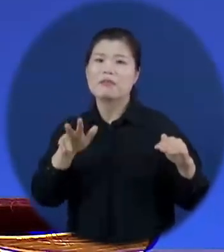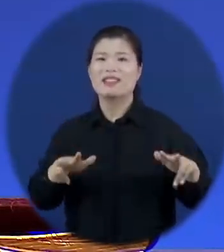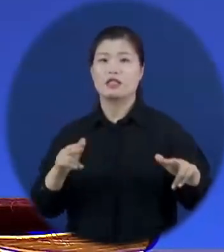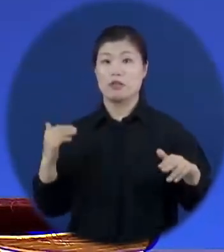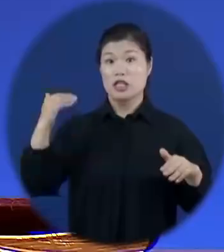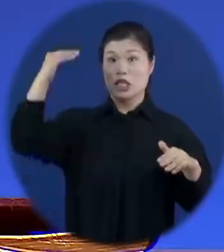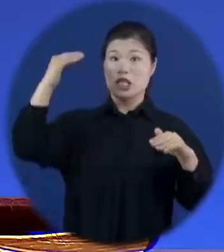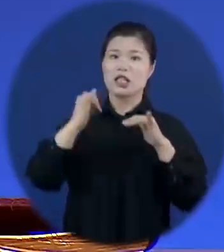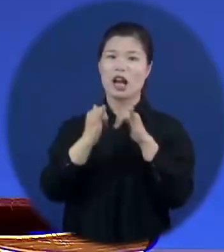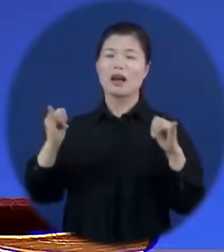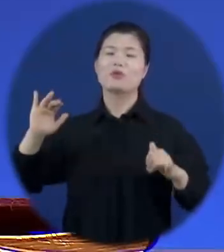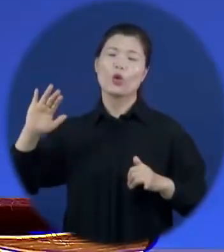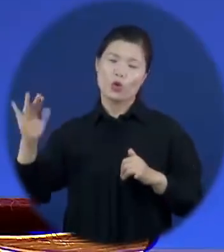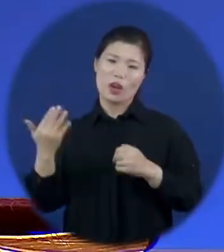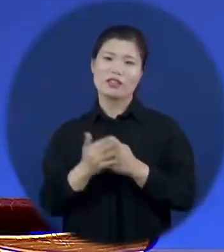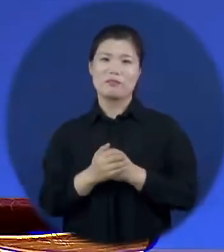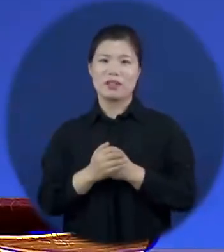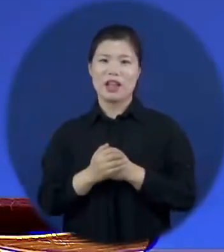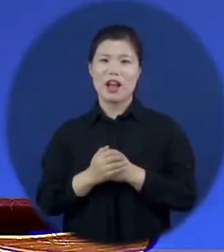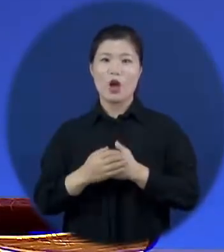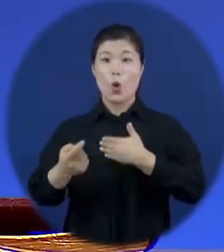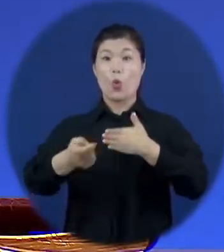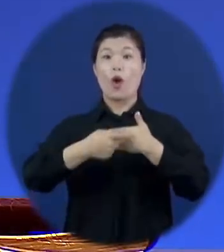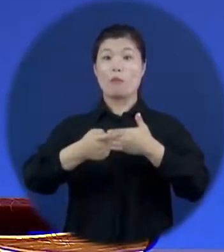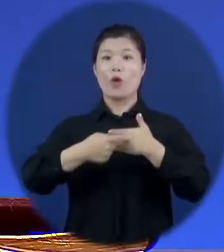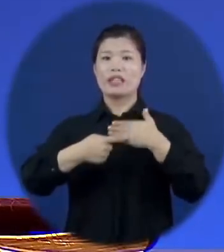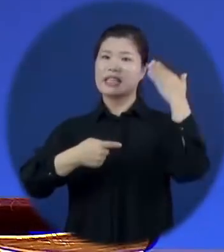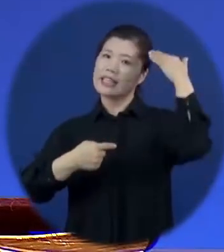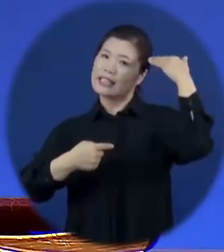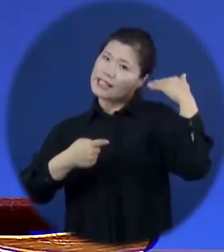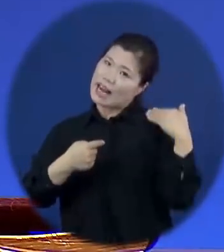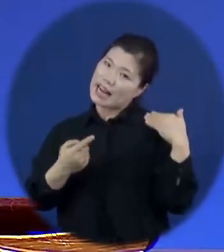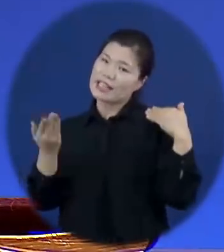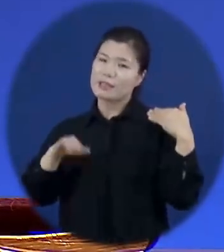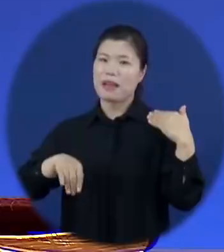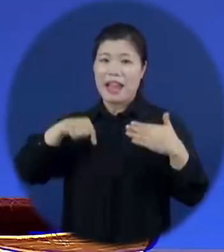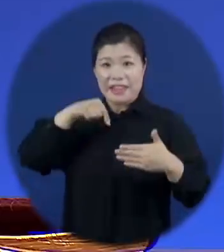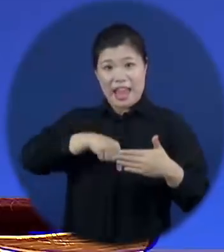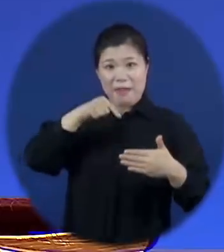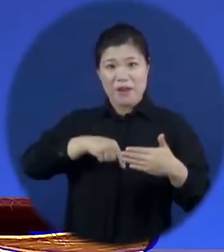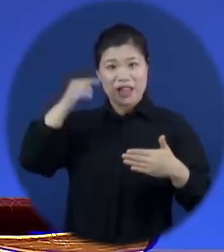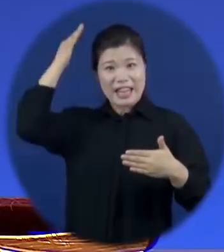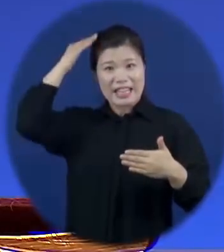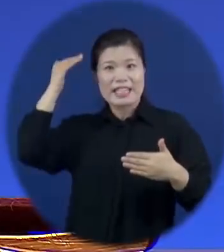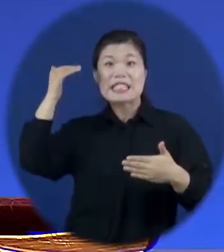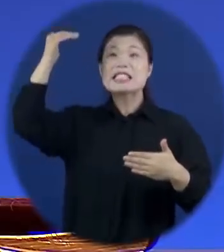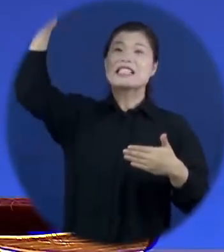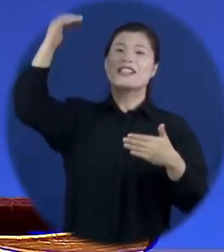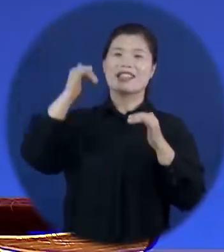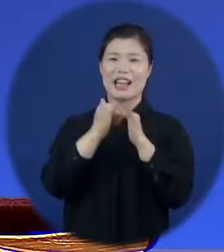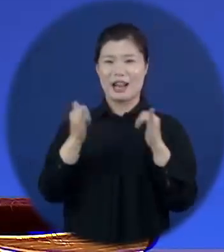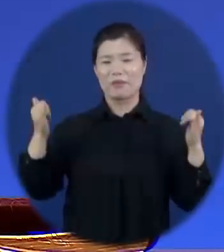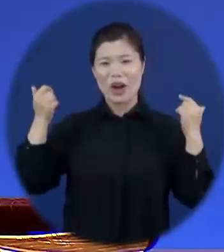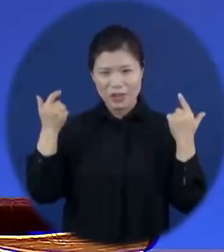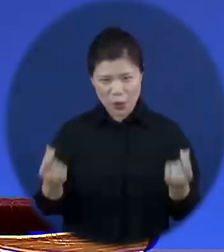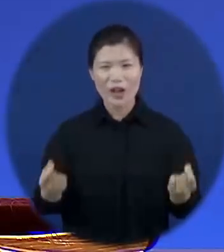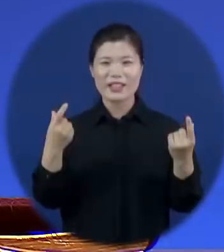큰 사람으로 남았습니다. 외모의 키는 작았지만 내면의 키는 아주 큰 사람이